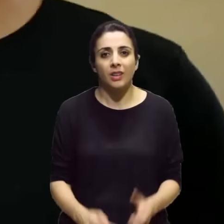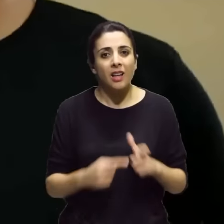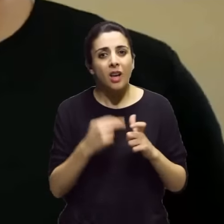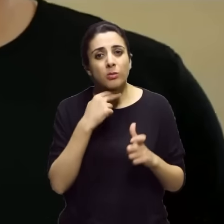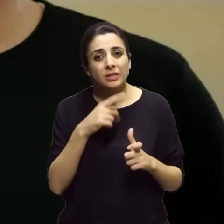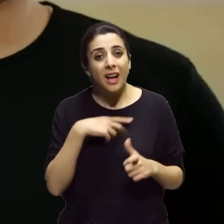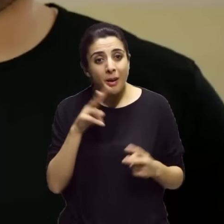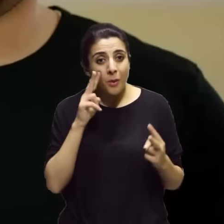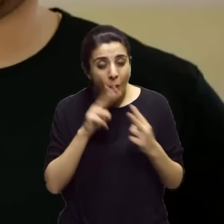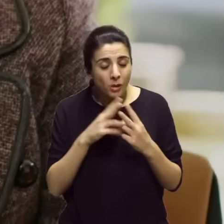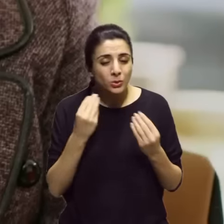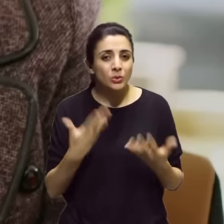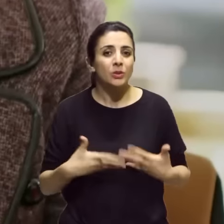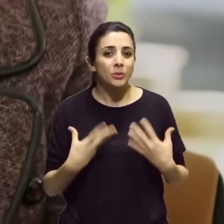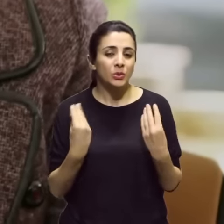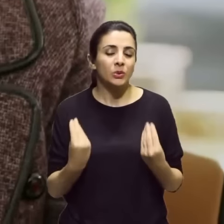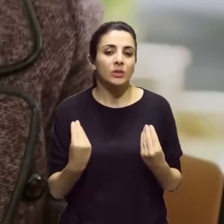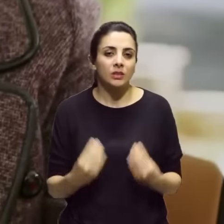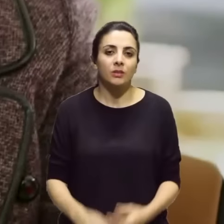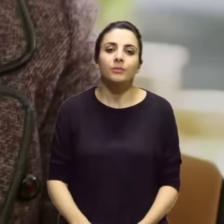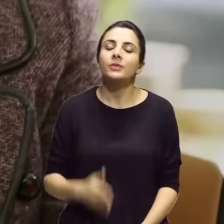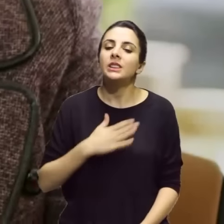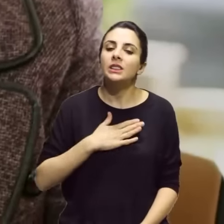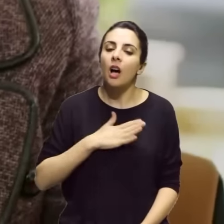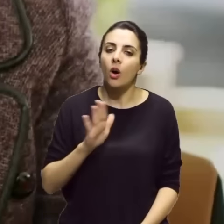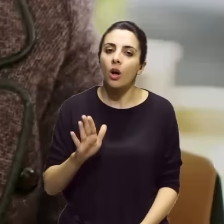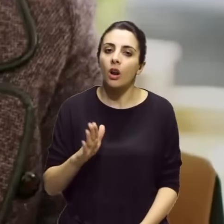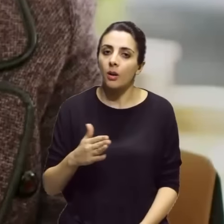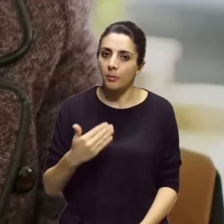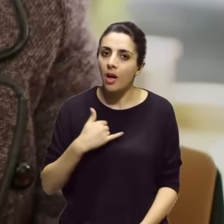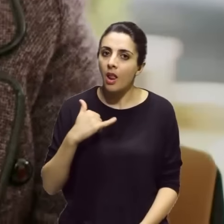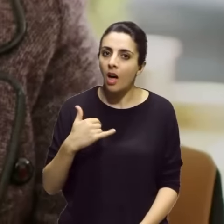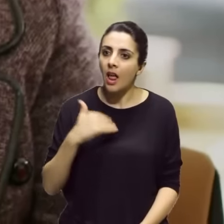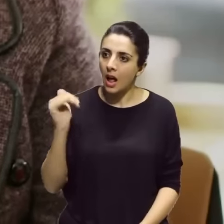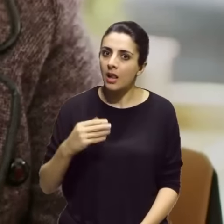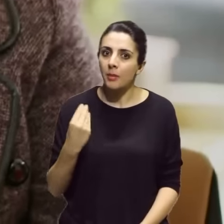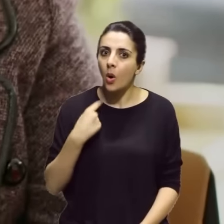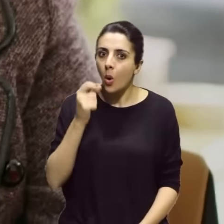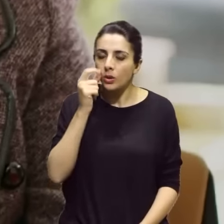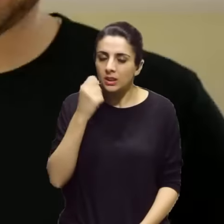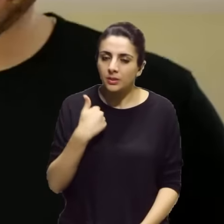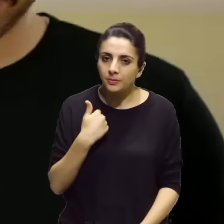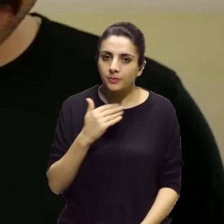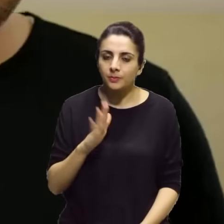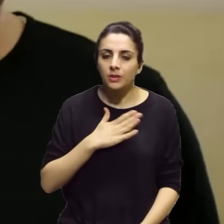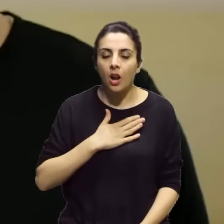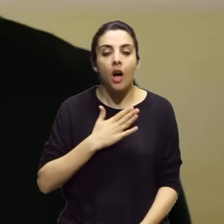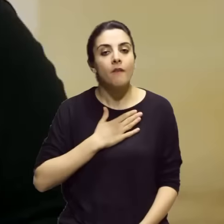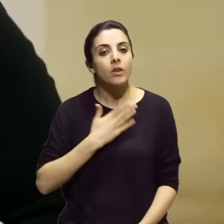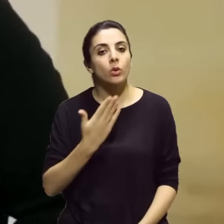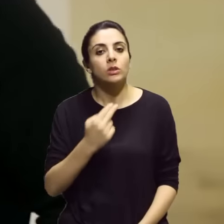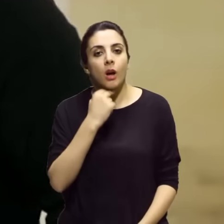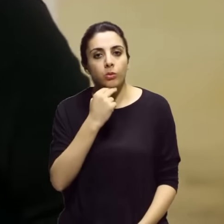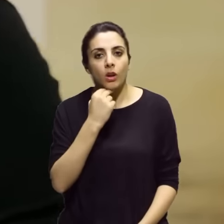Eda abla, seni burada görmek çok güzel. Sağ ol. Ben de iyi ki buradayım, özlemişim, sağ ol. Afiyet olsun